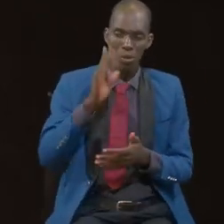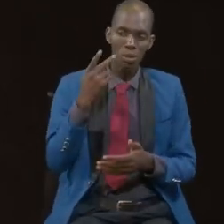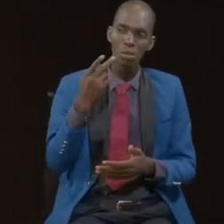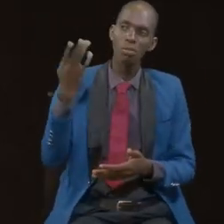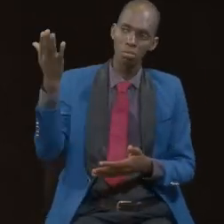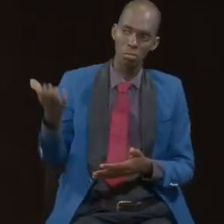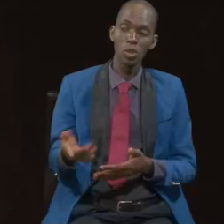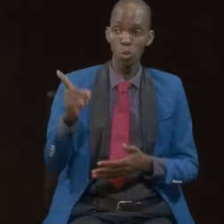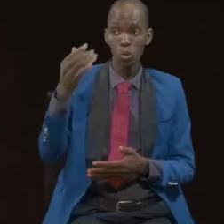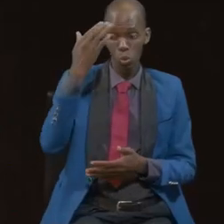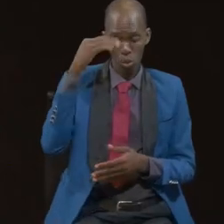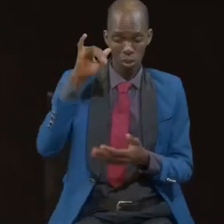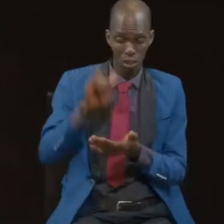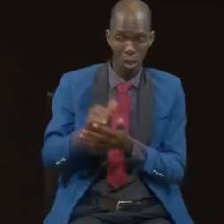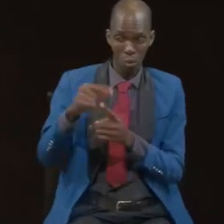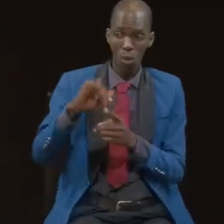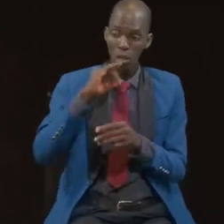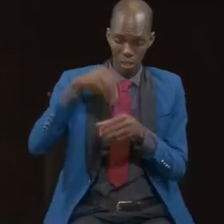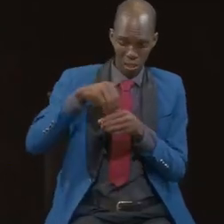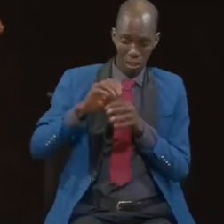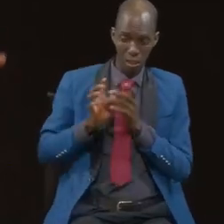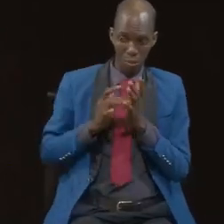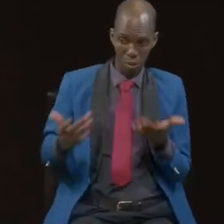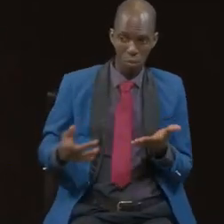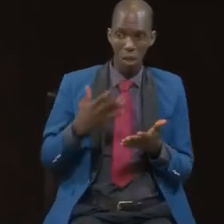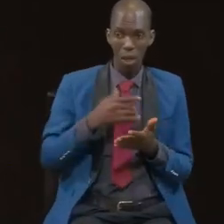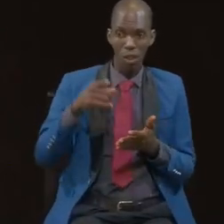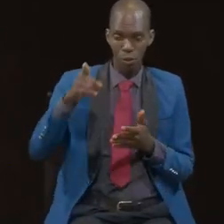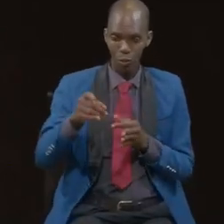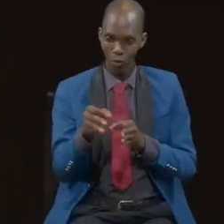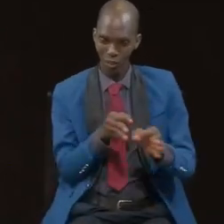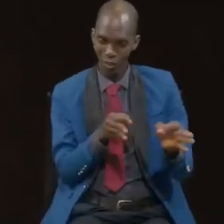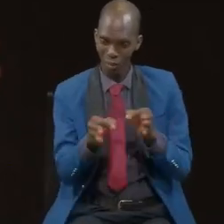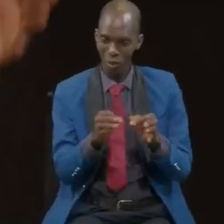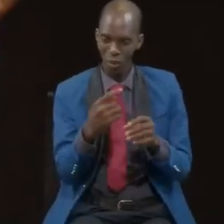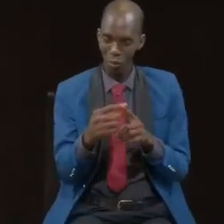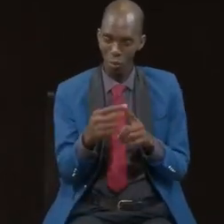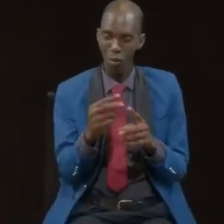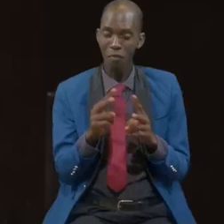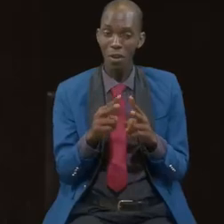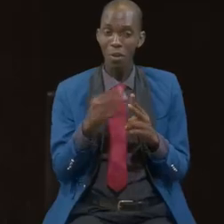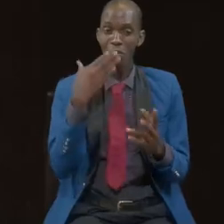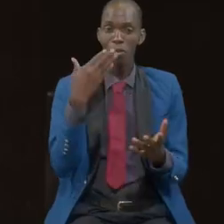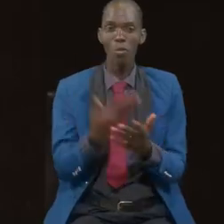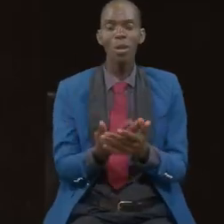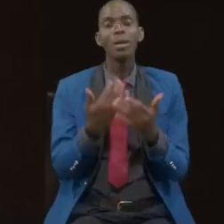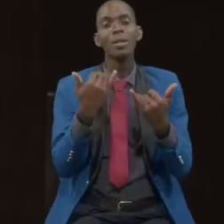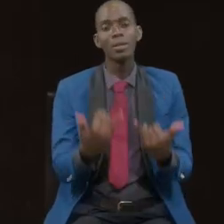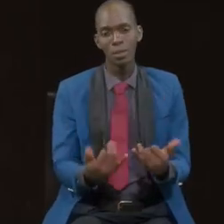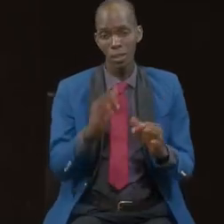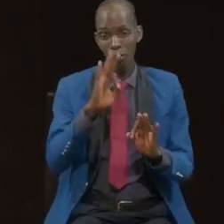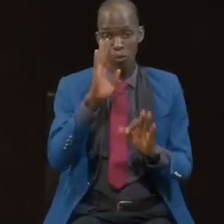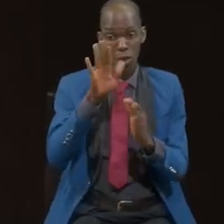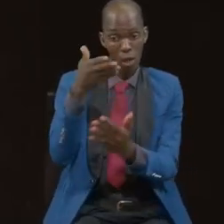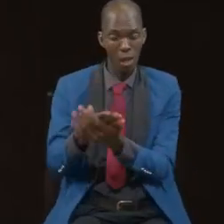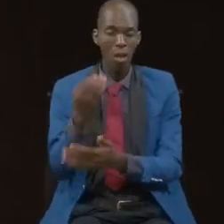Donc, nous savons que cela est dans la Bible, et tu prêches, tu vas bien l'interpréter. Arrivé à la maison,